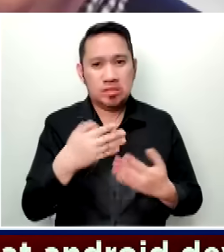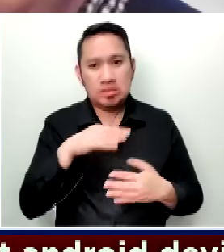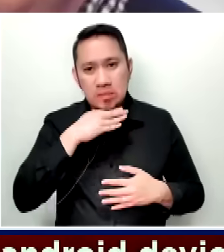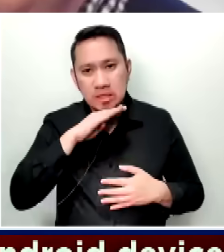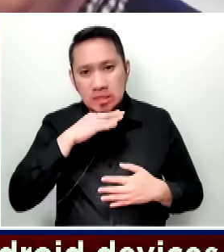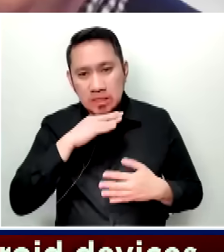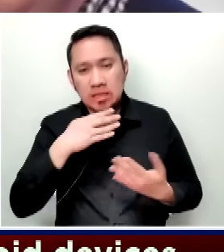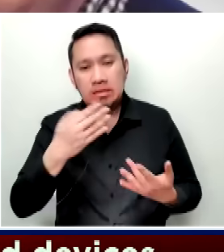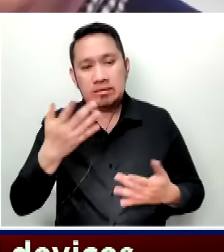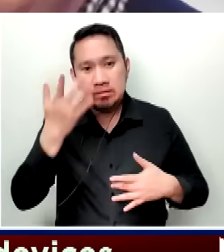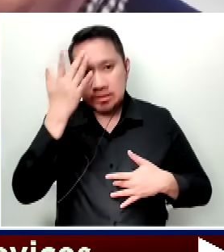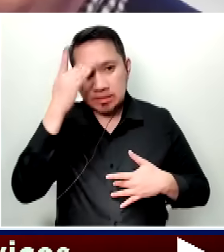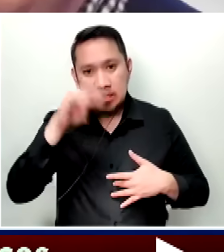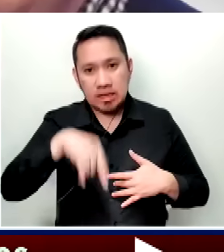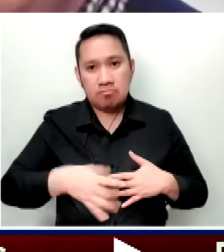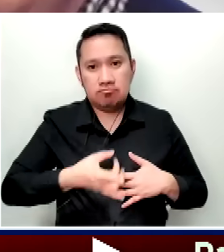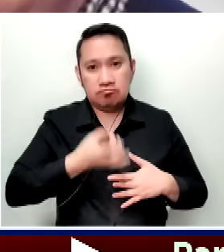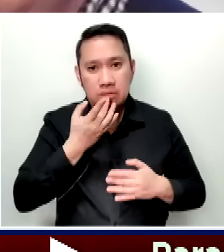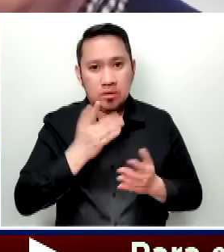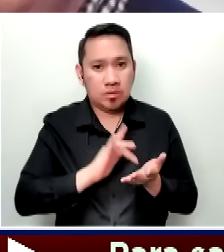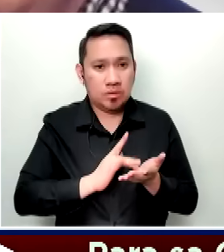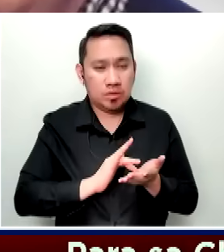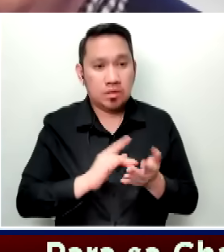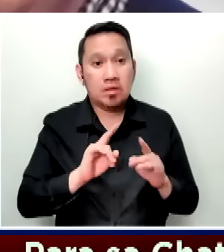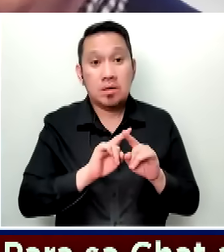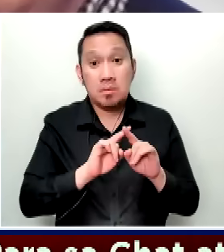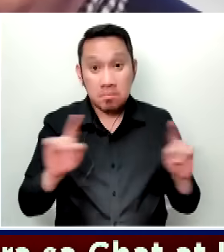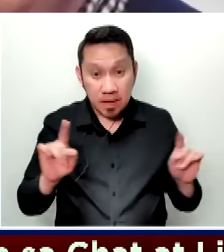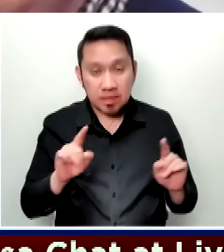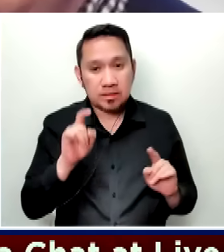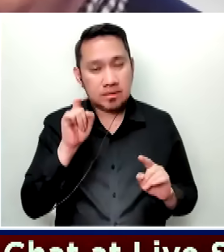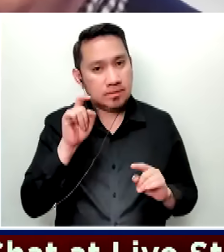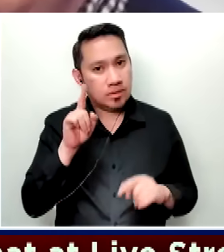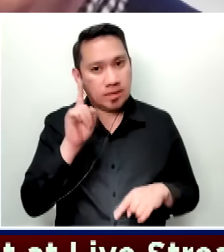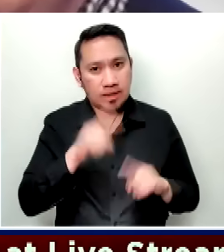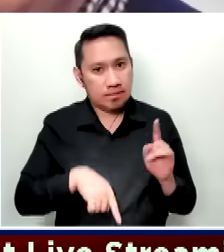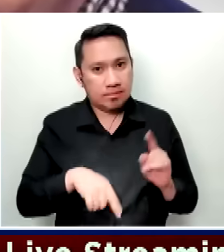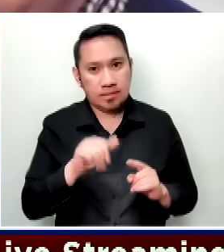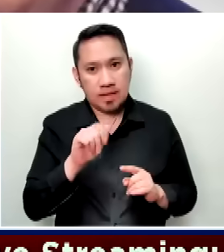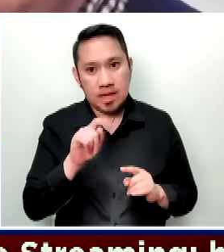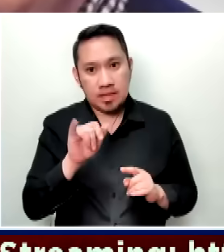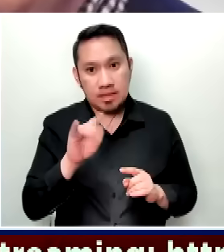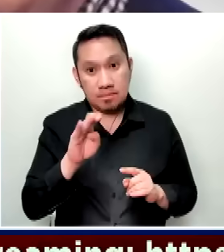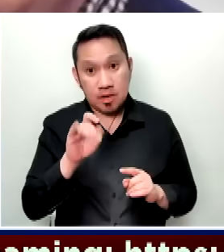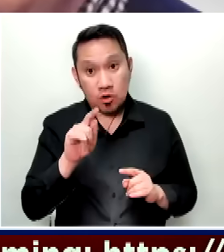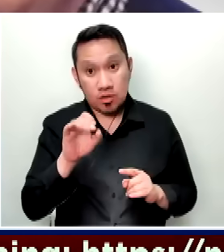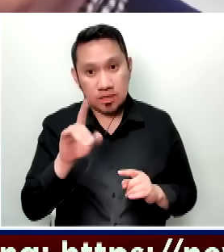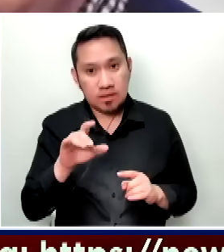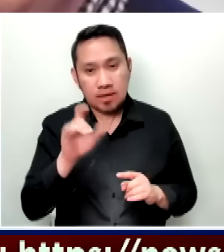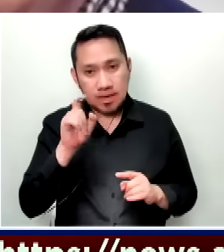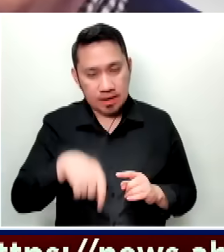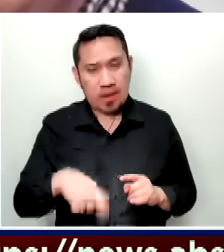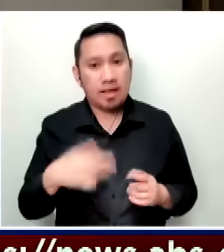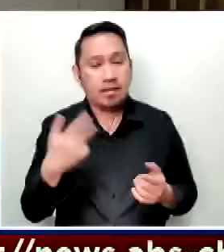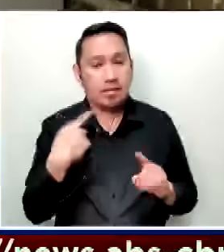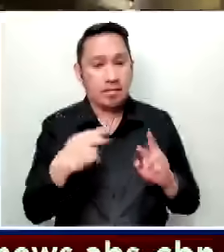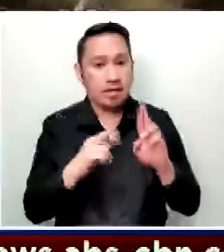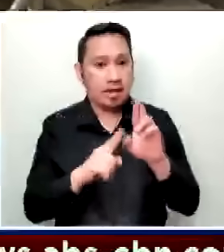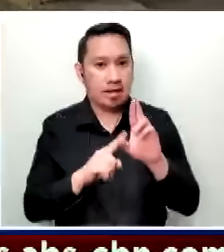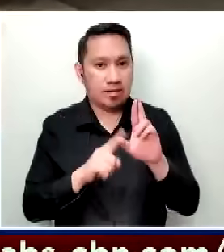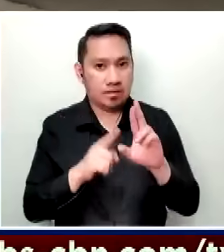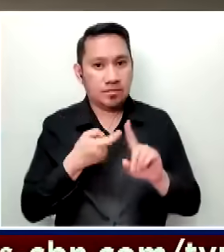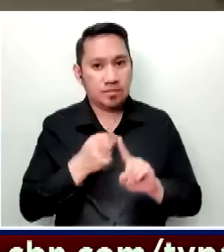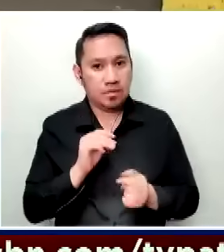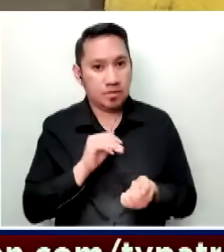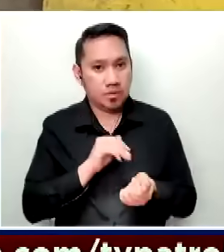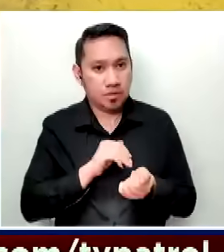ng antibiotic. Pero huwag kayong iinom ng antibiotics na hindi po nire-resectan ng doktor. Kaya ang